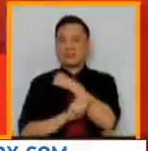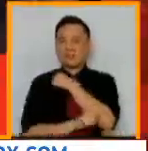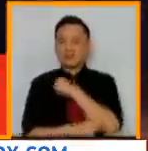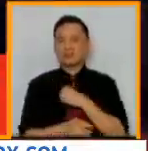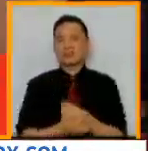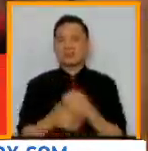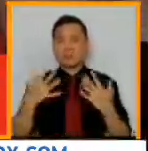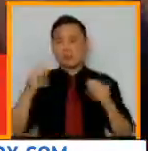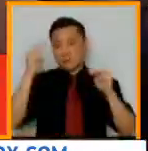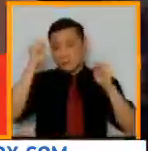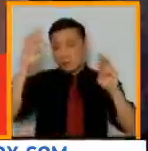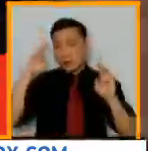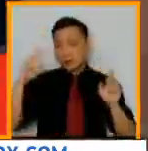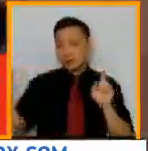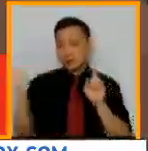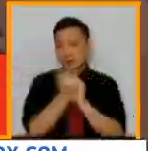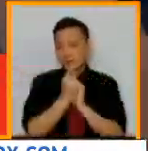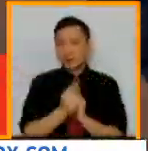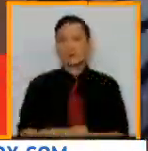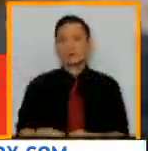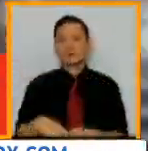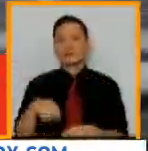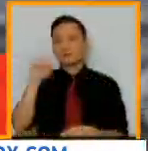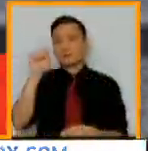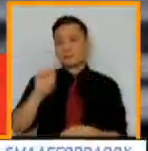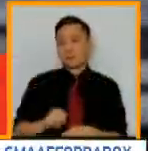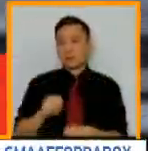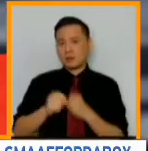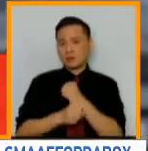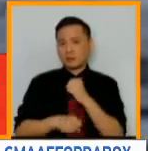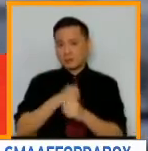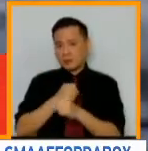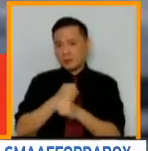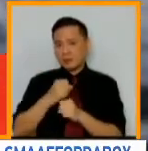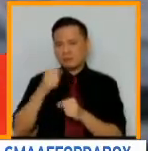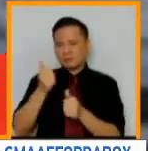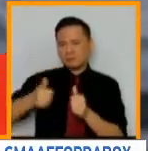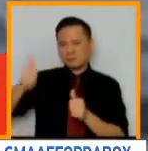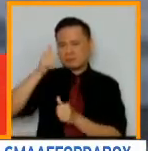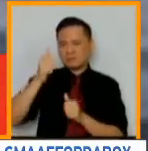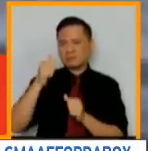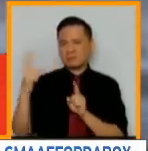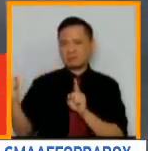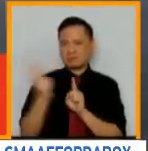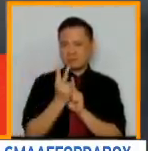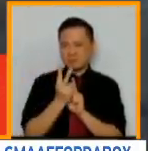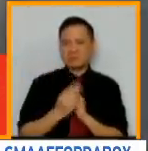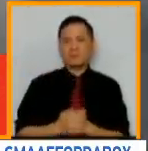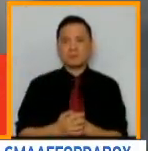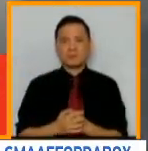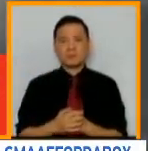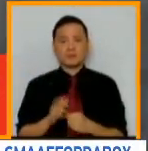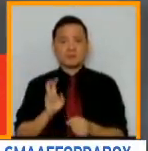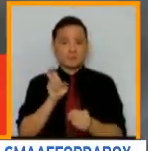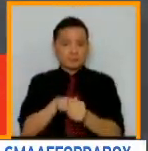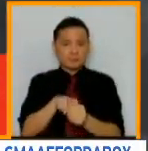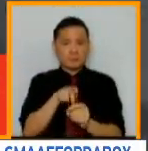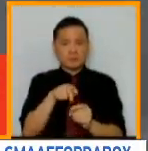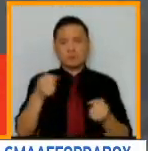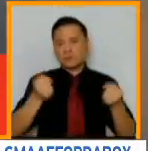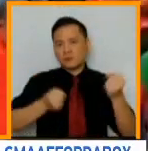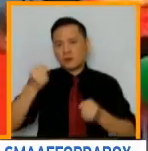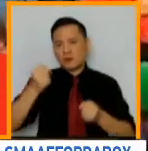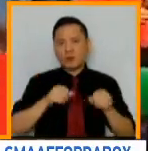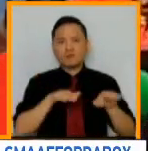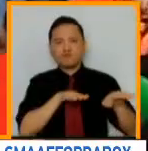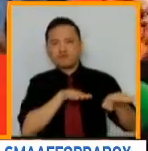at South Cotabato Governor Reynaldo Tamayo. Nag-motorcade ang magkatandem sa lungsod at dinaanan ang makasaysayang San Juanico